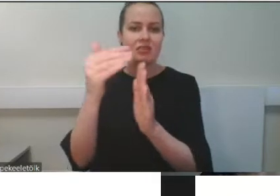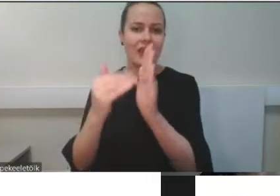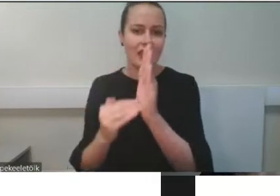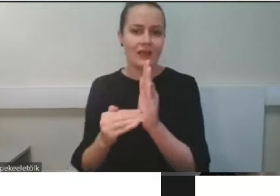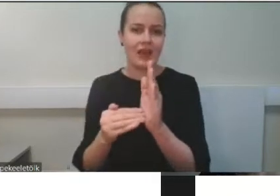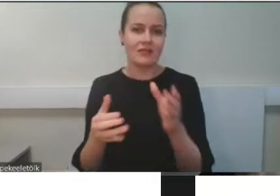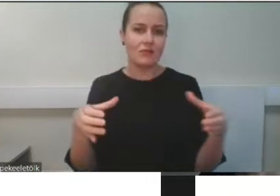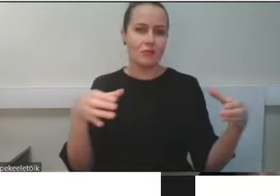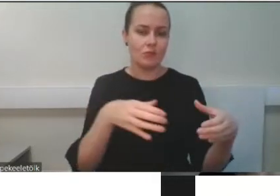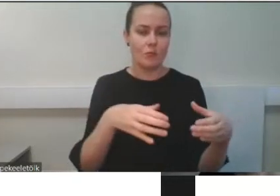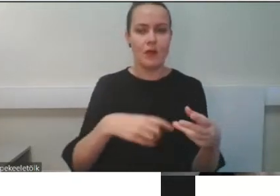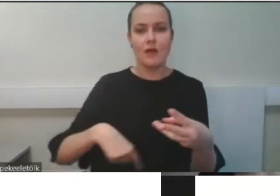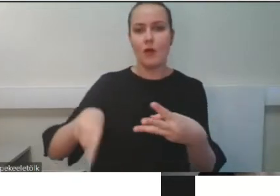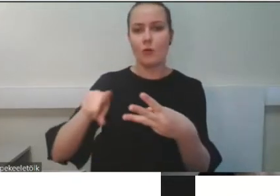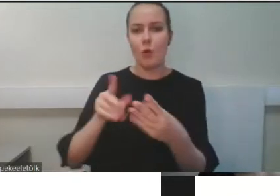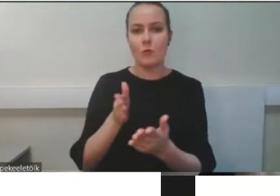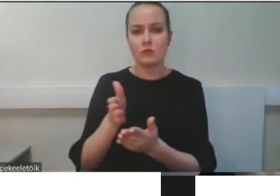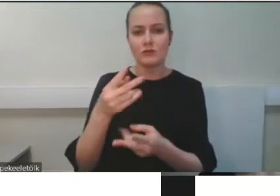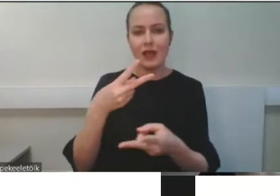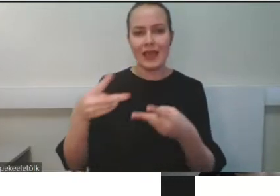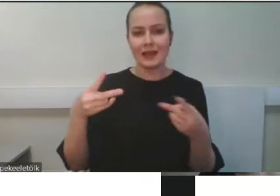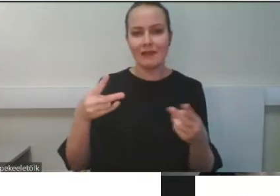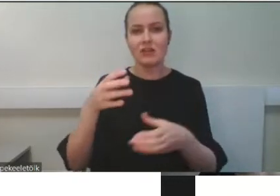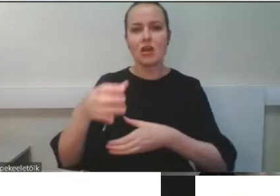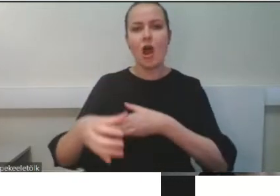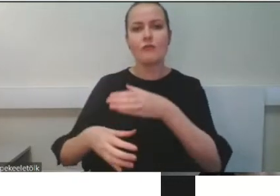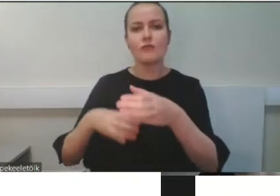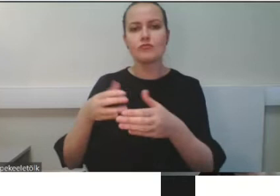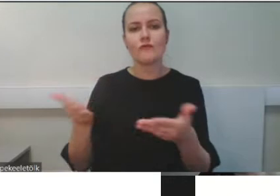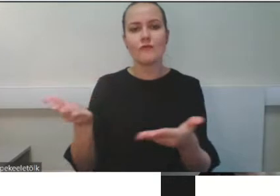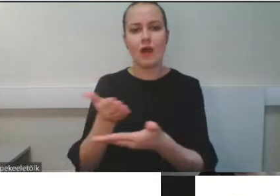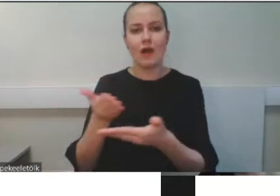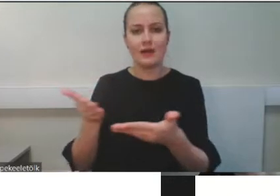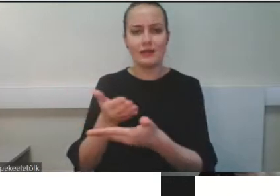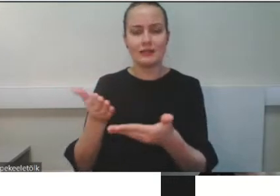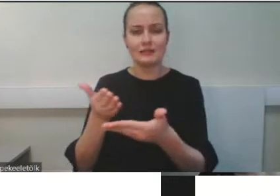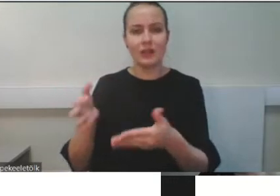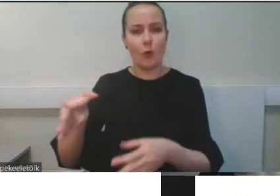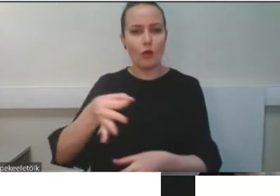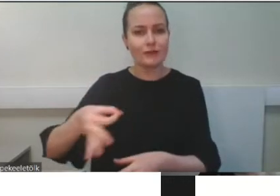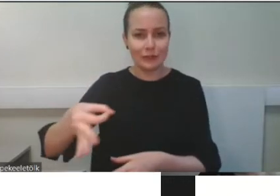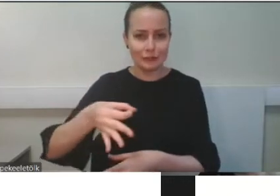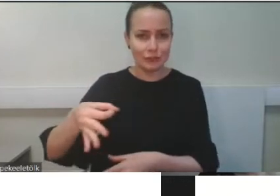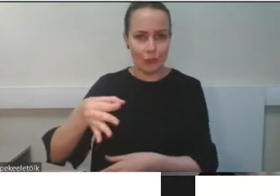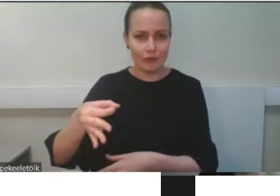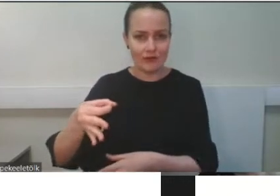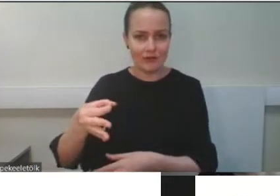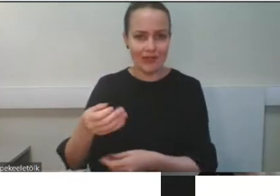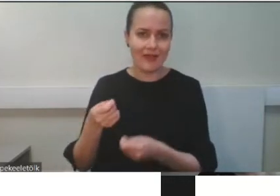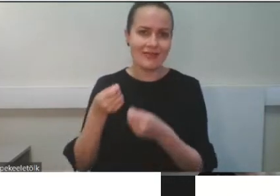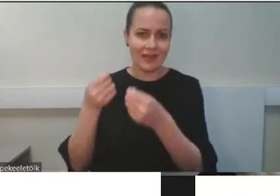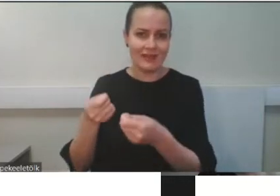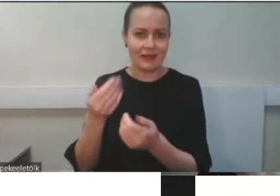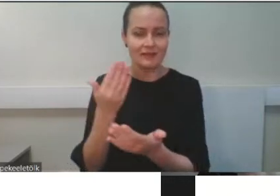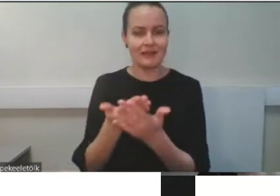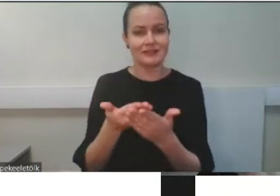näitajad. Ja kolmanda osa moodustavad erinevad rahvusvaheliste organisatsioonide näitajad,